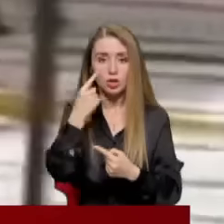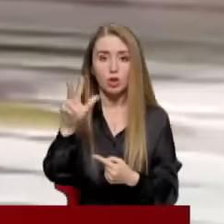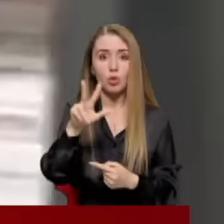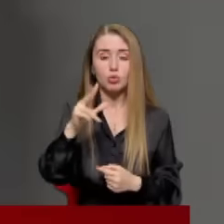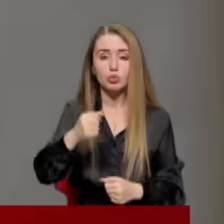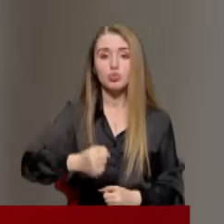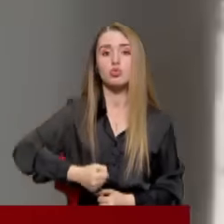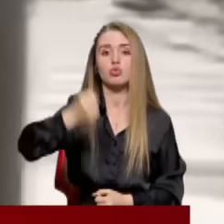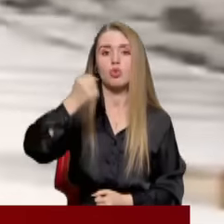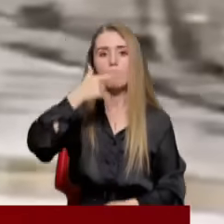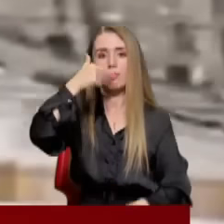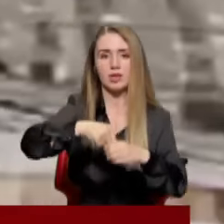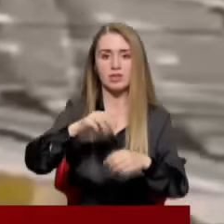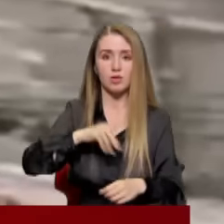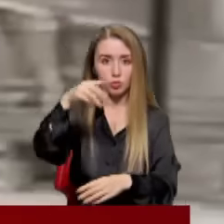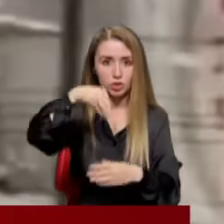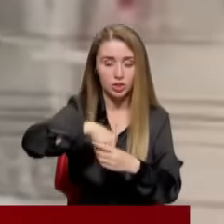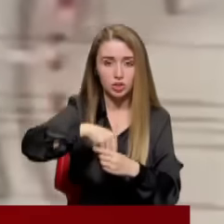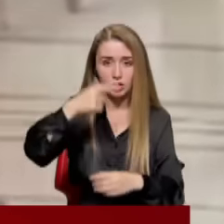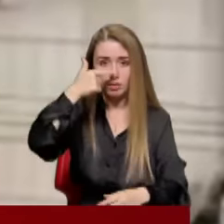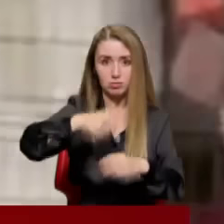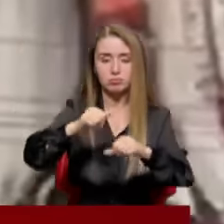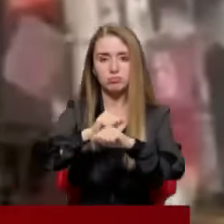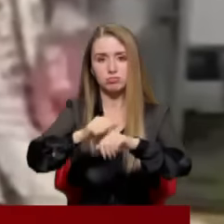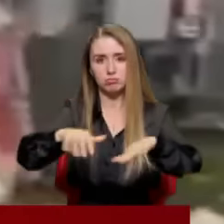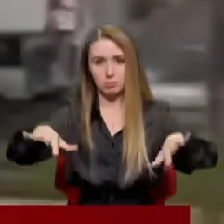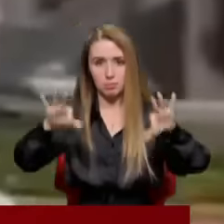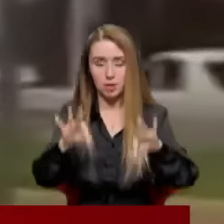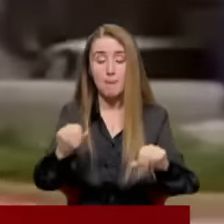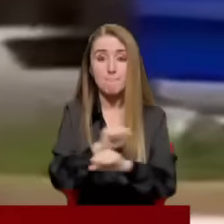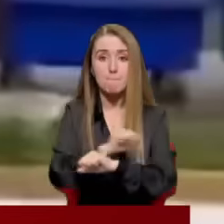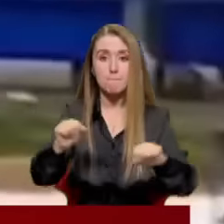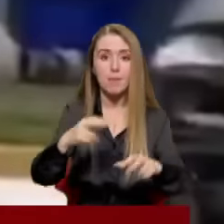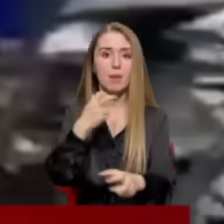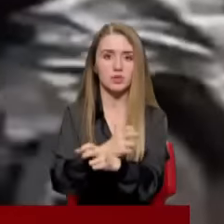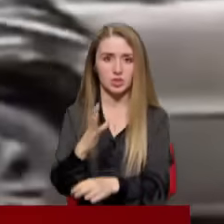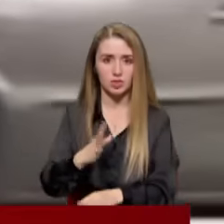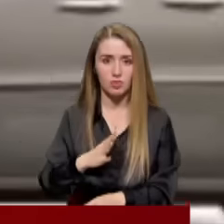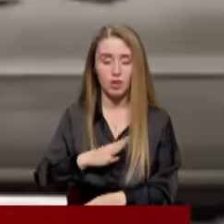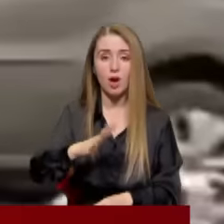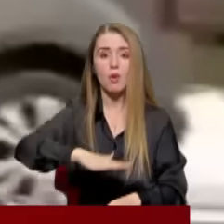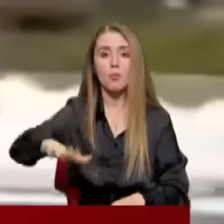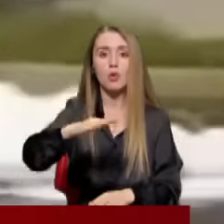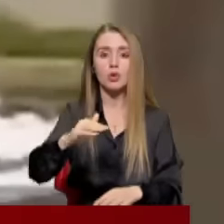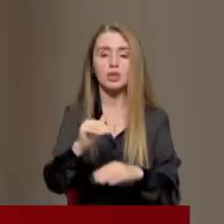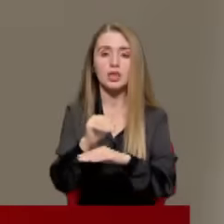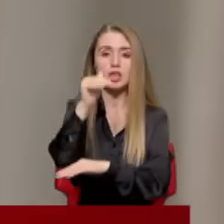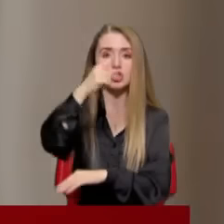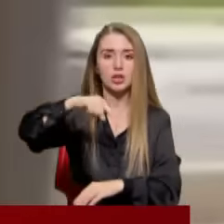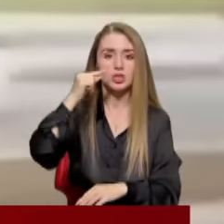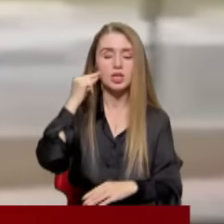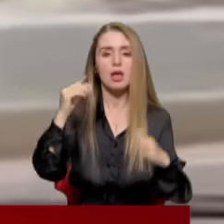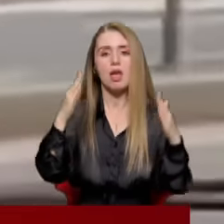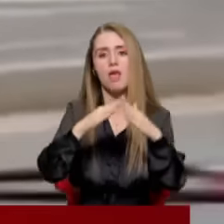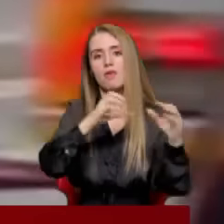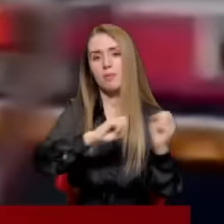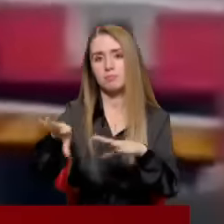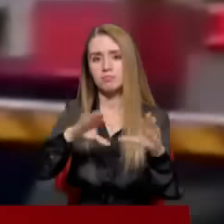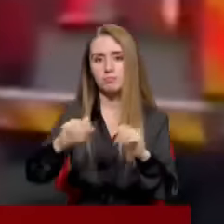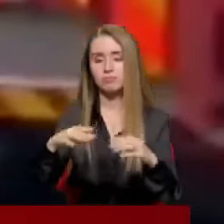ton benzin vardı tankerde. Yakıt yola akmaya başladı. Patlama riski ortaya çıkınca bölgede yaşayanlar evlerinden tahliye